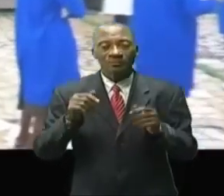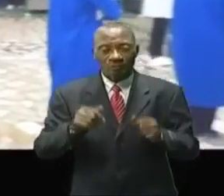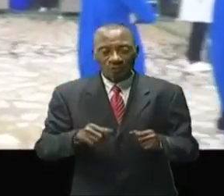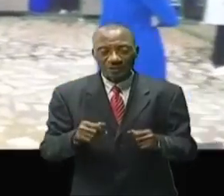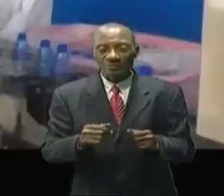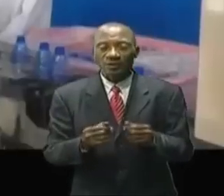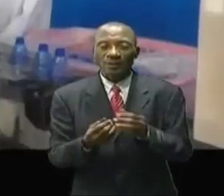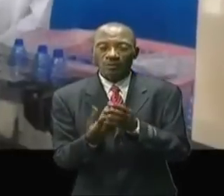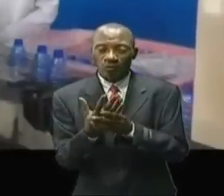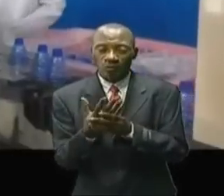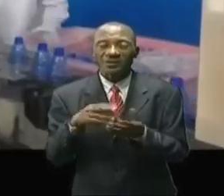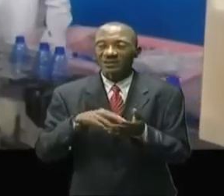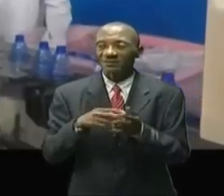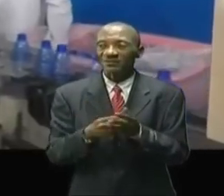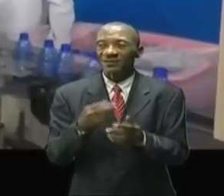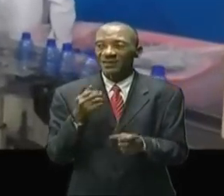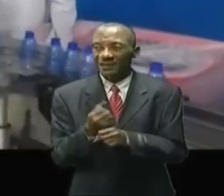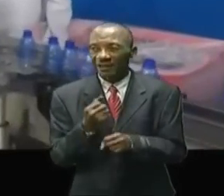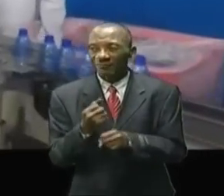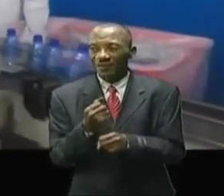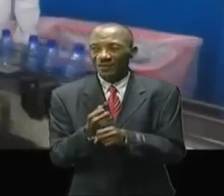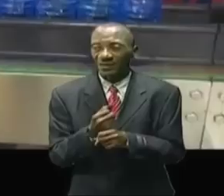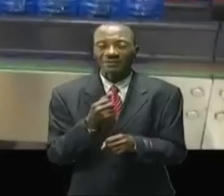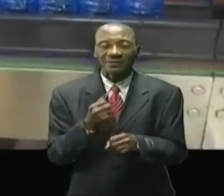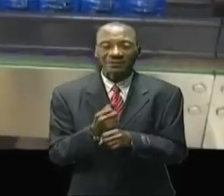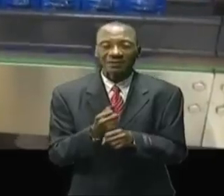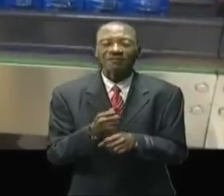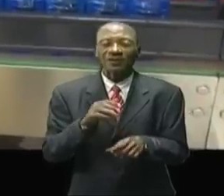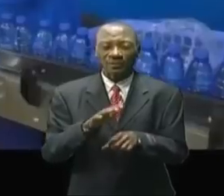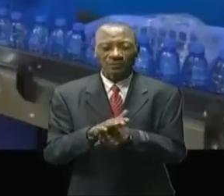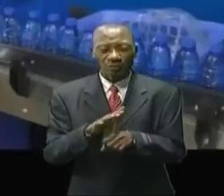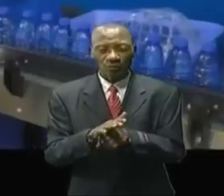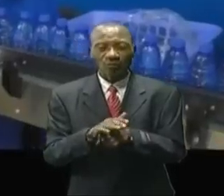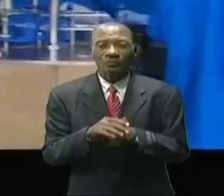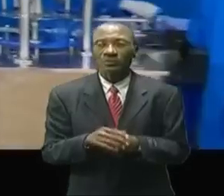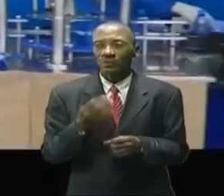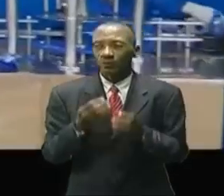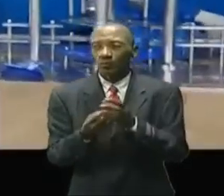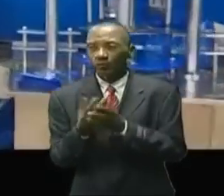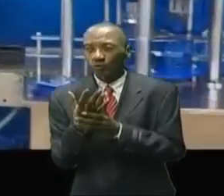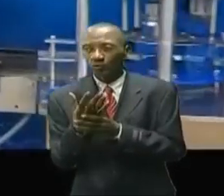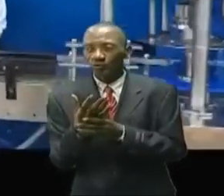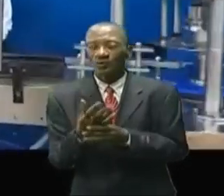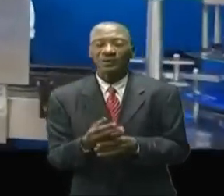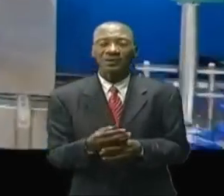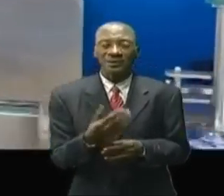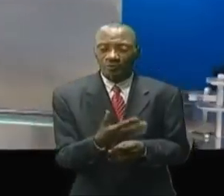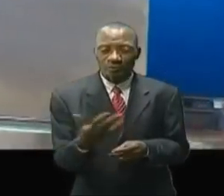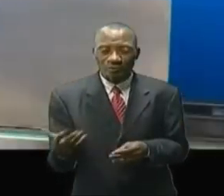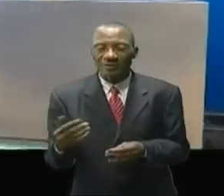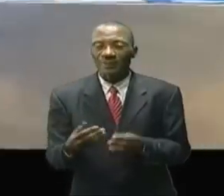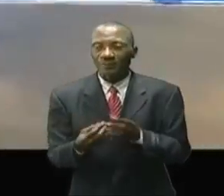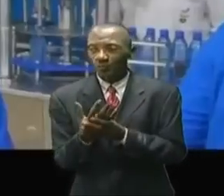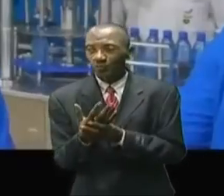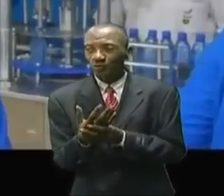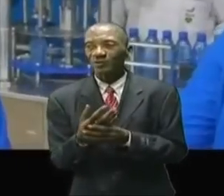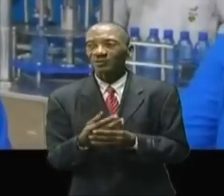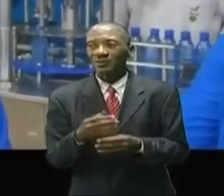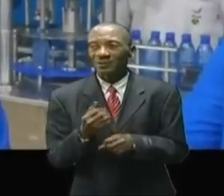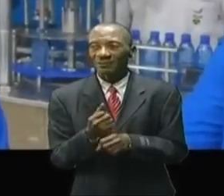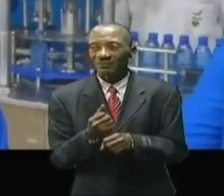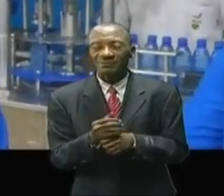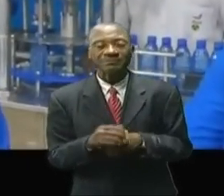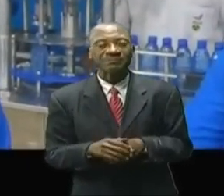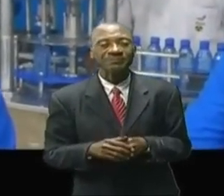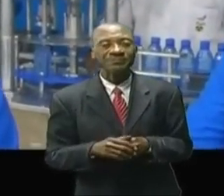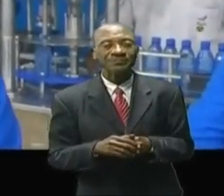bouteilles de 500 ml par jour, explique l'ingénieur Dominique Kabamba. Notre boss a mis au point d'abord les